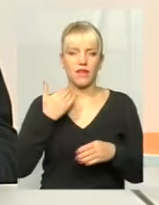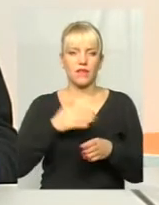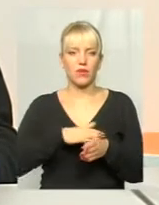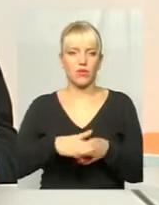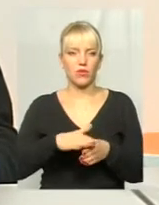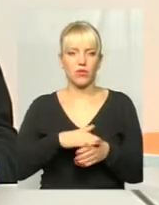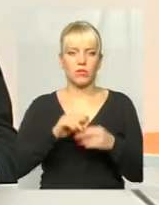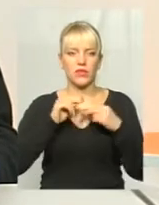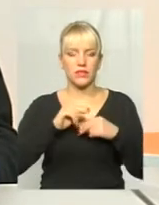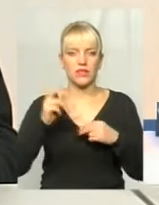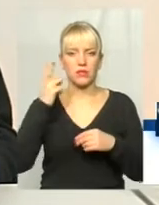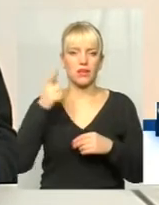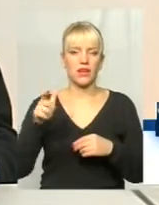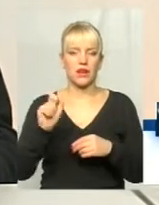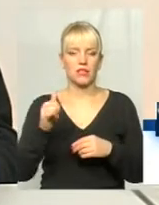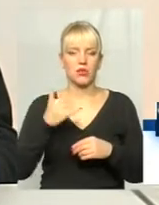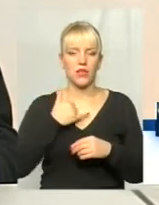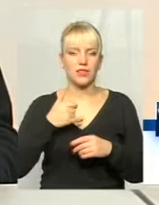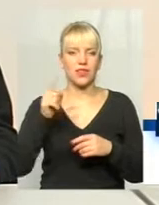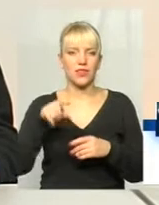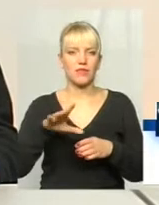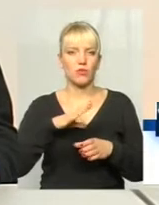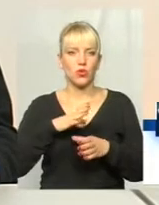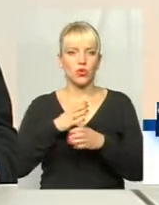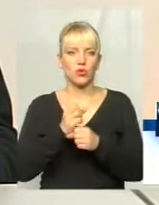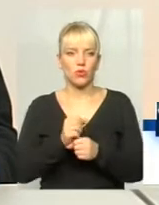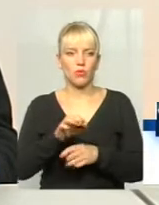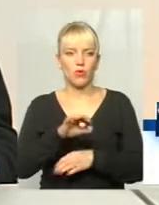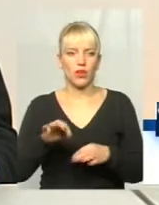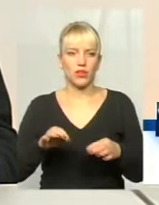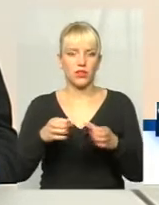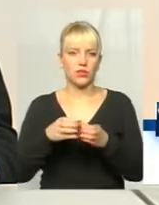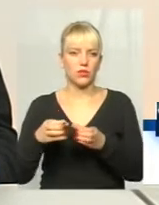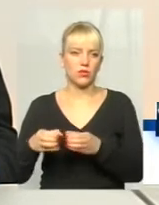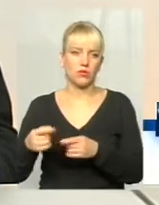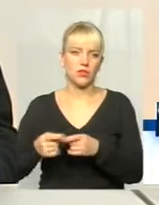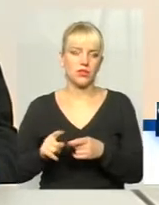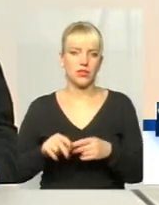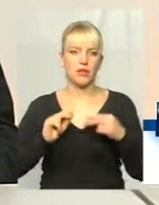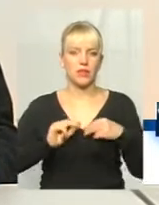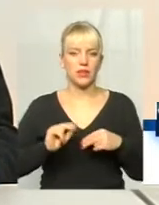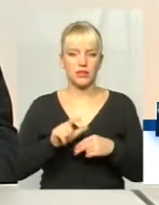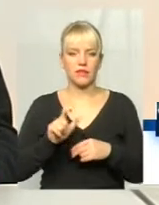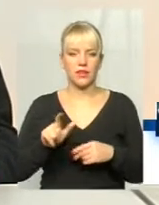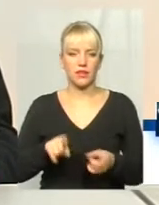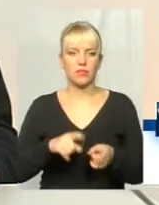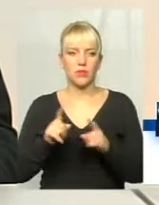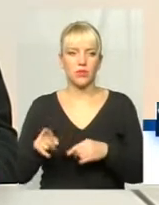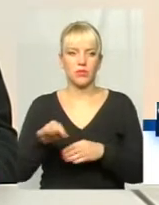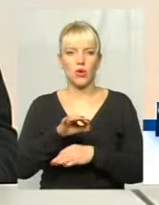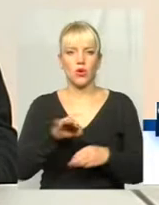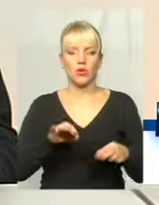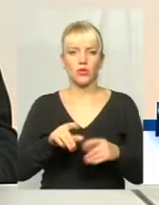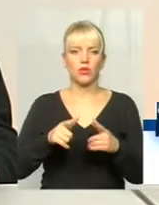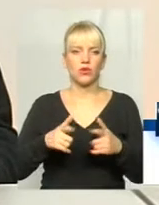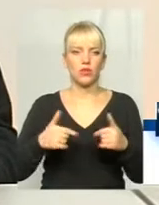працівники «Хмельницьгаз», і в нас навіть були скорочені проєктні групи. Тобто ці працівники перейшли працювати в проєктну організацію,